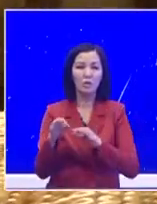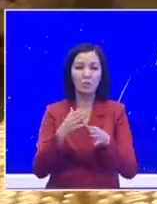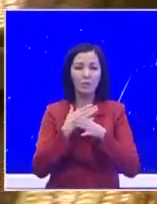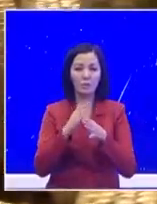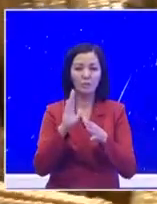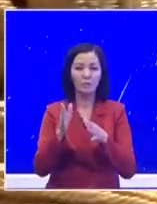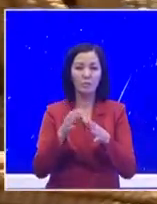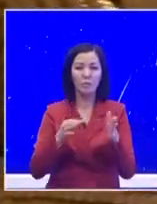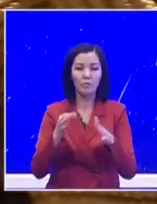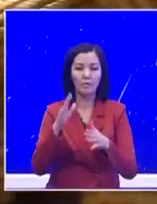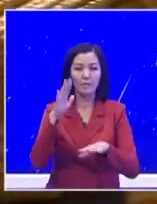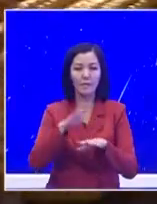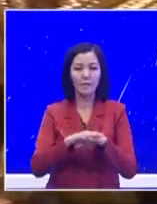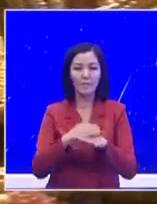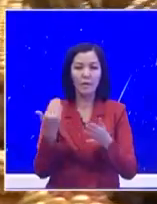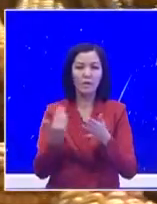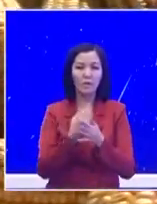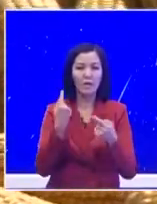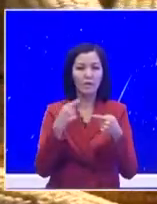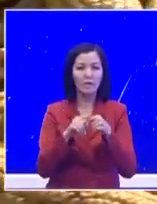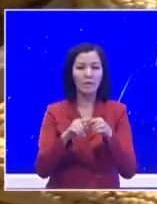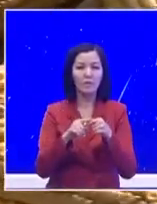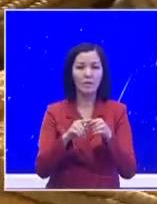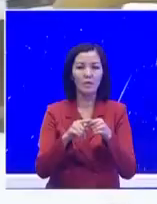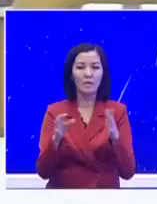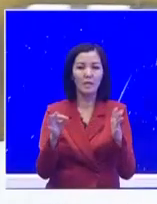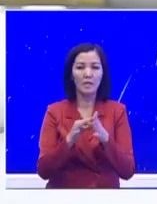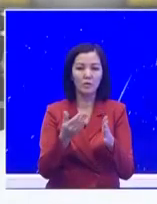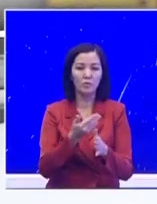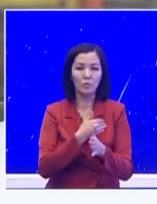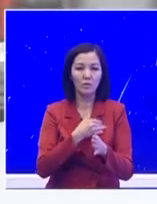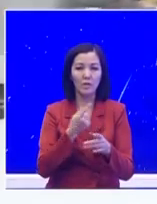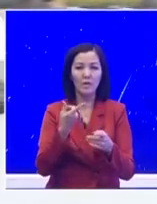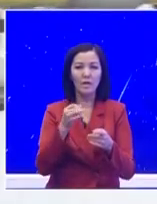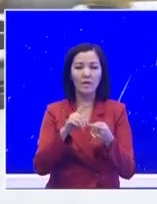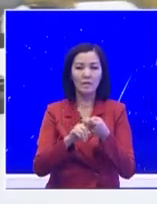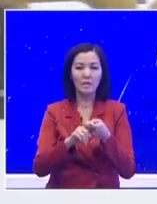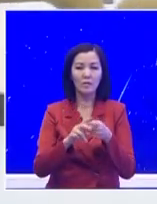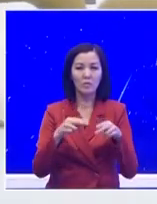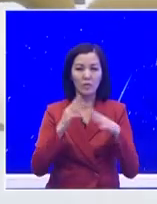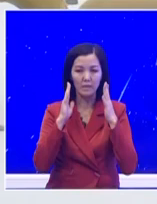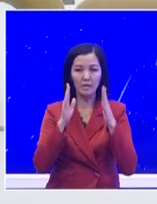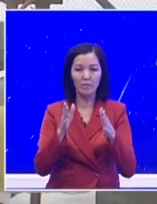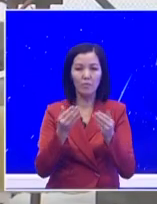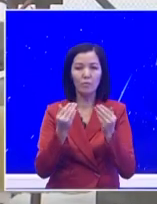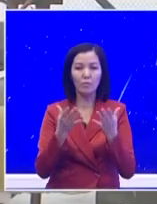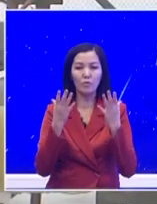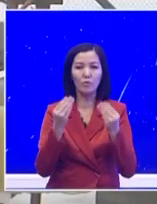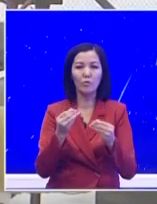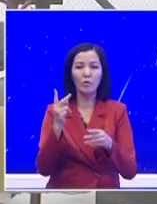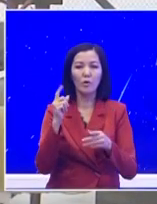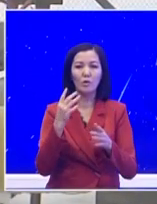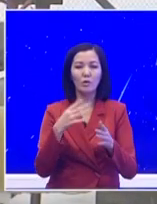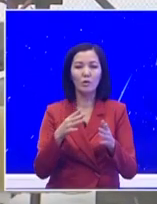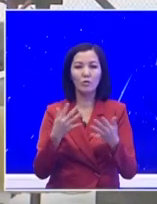негіздейді облыс әкімі. Жаңа технологияларда енгізу көзделген. Газдандыру мәселесі де назардан тыс қалған жоқ. Бүгінде өңірдегі